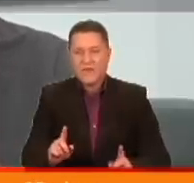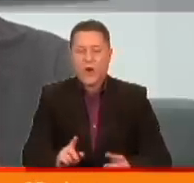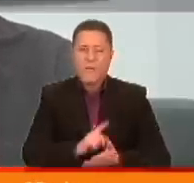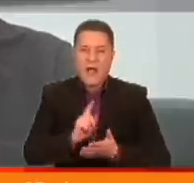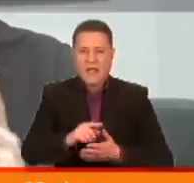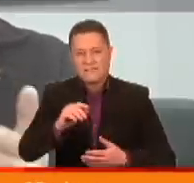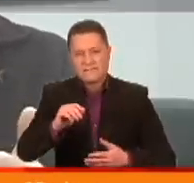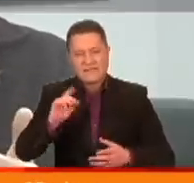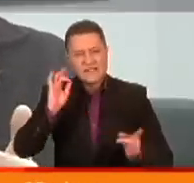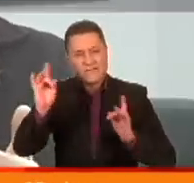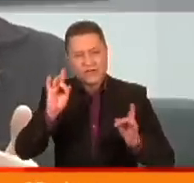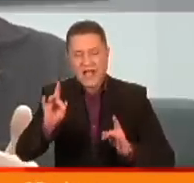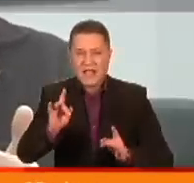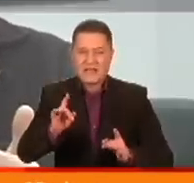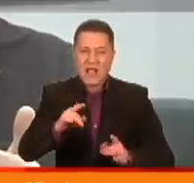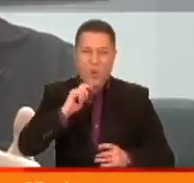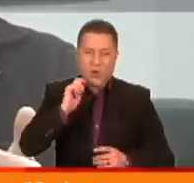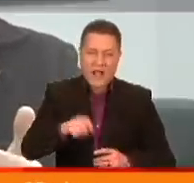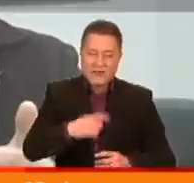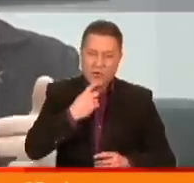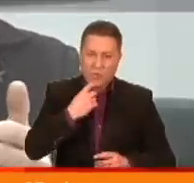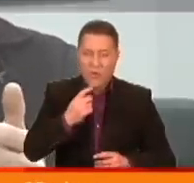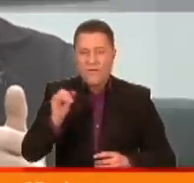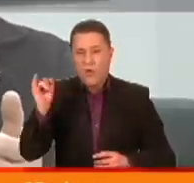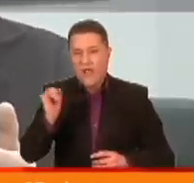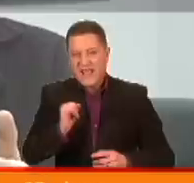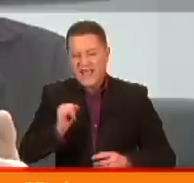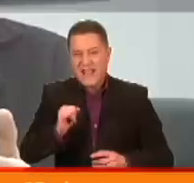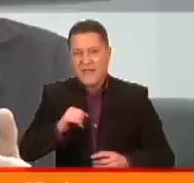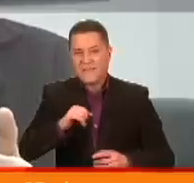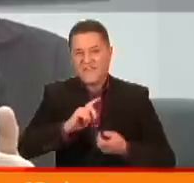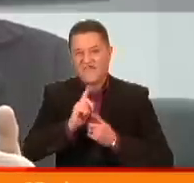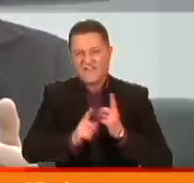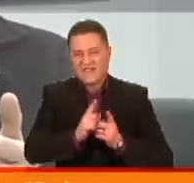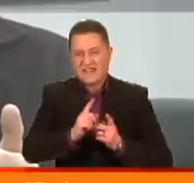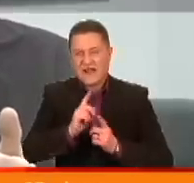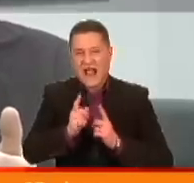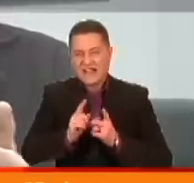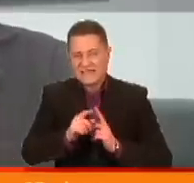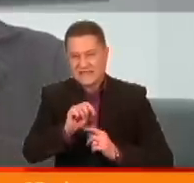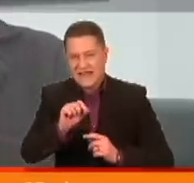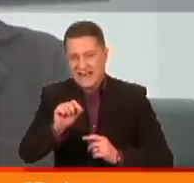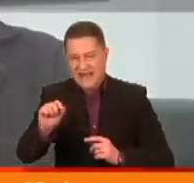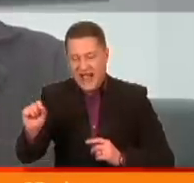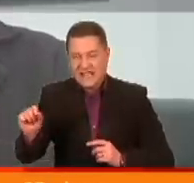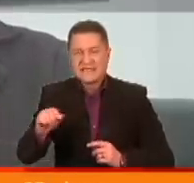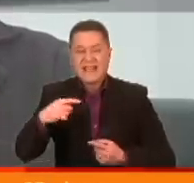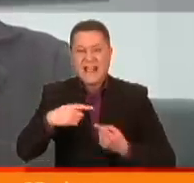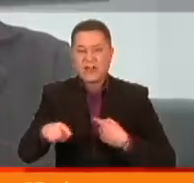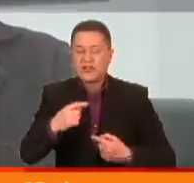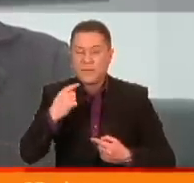звучати як українською мовою, так і в транслітерації іншими мовами,